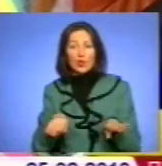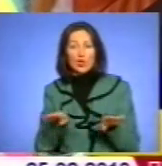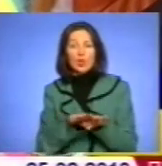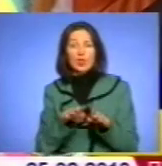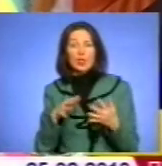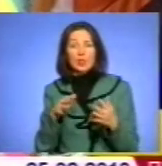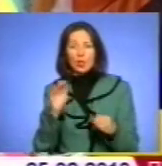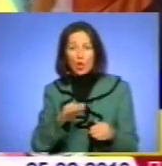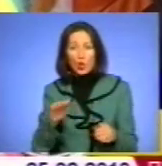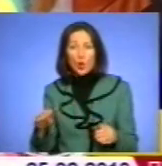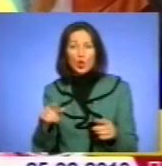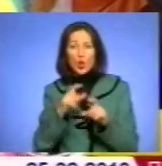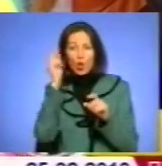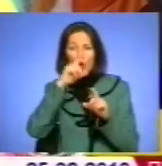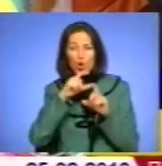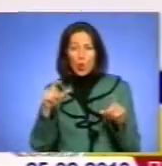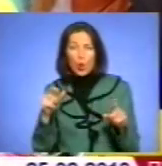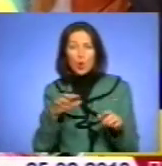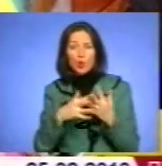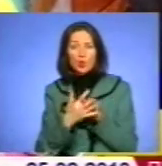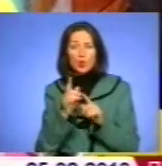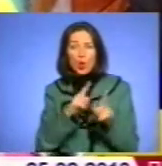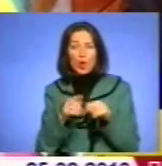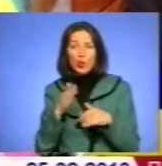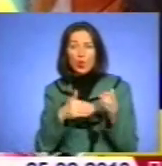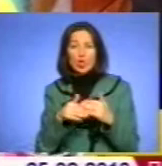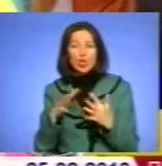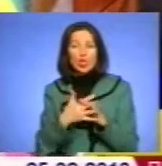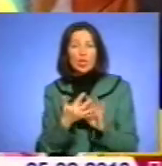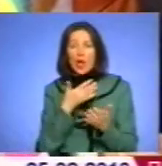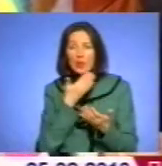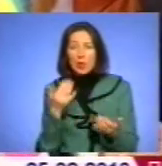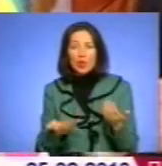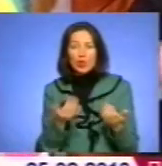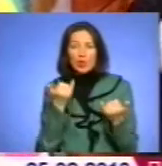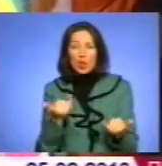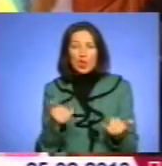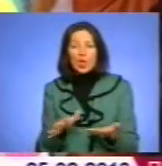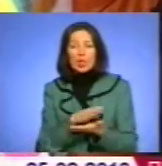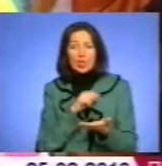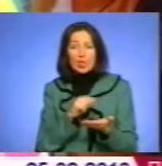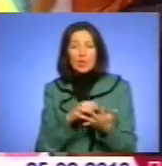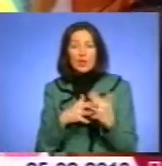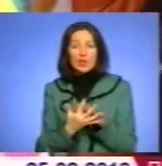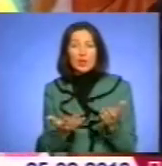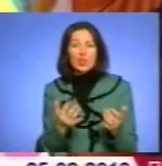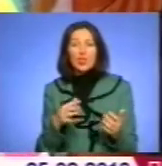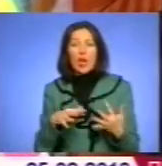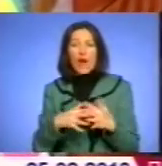сільську раду – це практично села немає. Якщо сьогодні знищити в селі ще фермера,